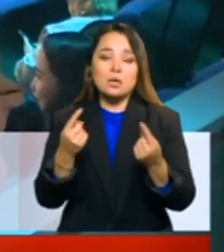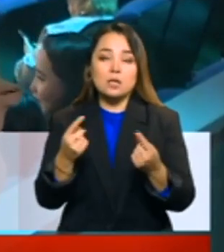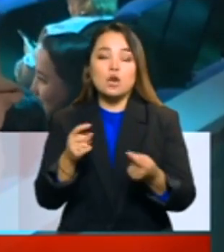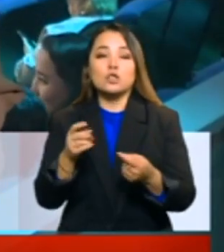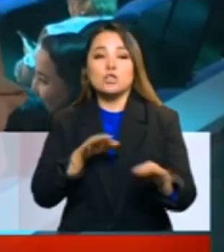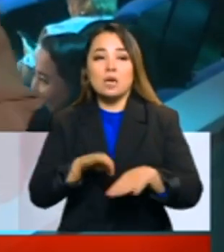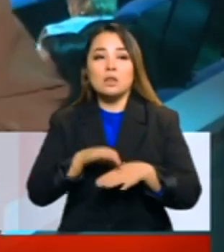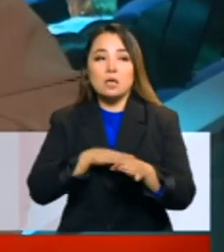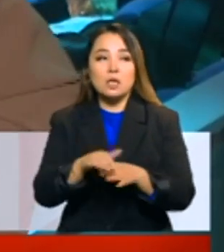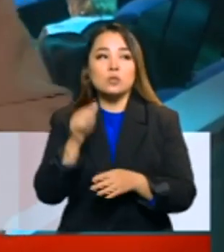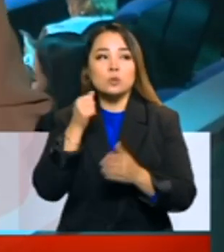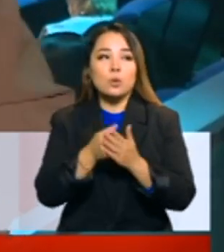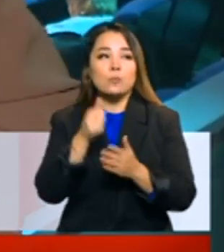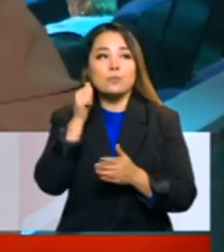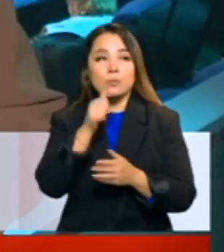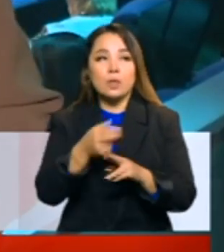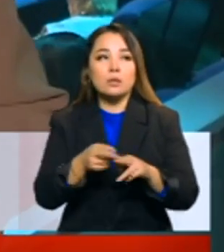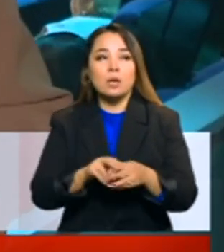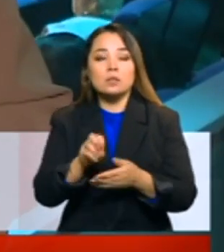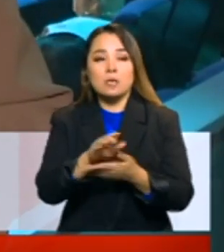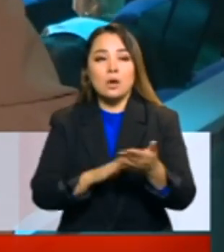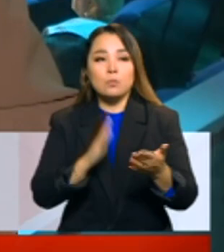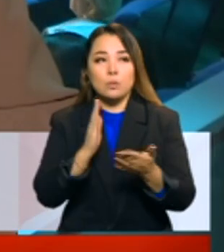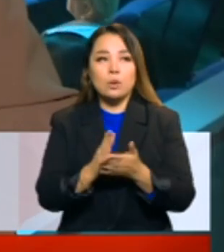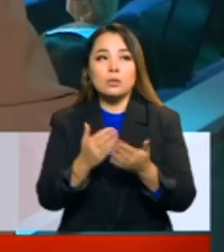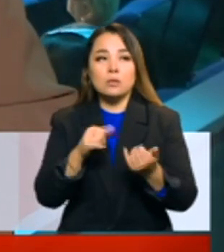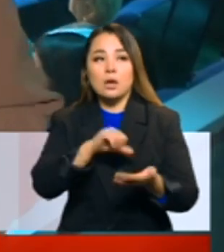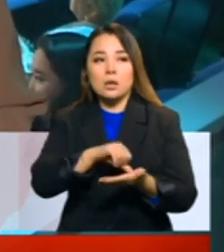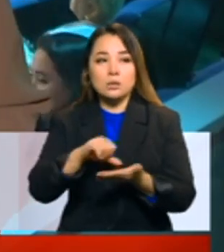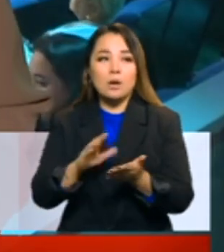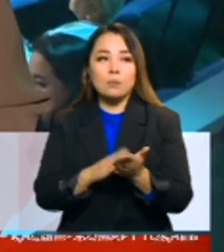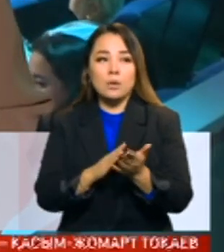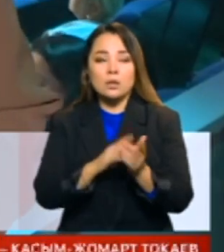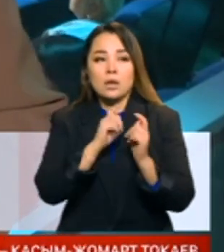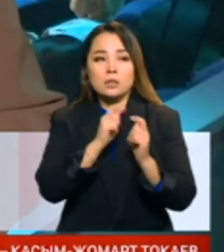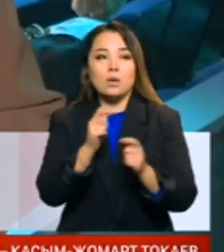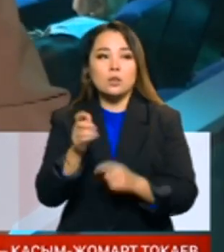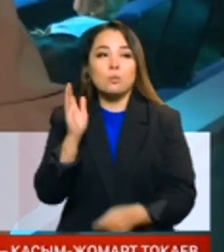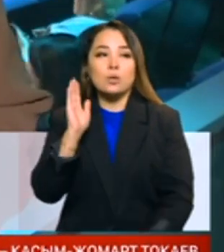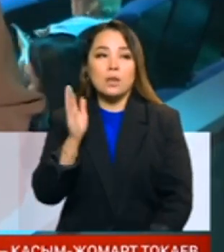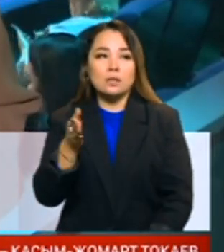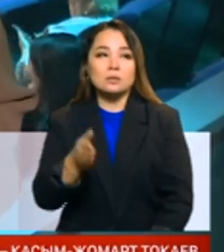ертеңде жалғасады. Үздік 79 үкіметтік емес ұйым марапатталып, оларға сыйақы